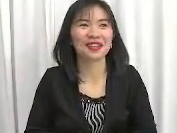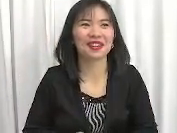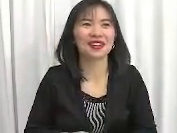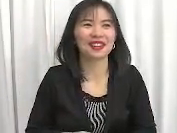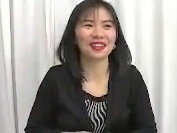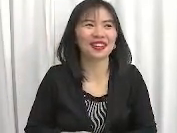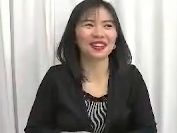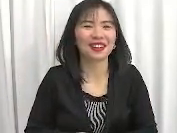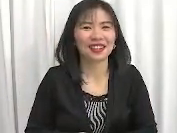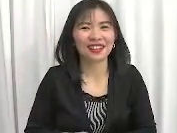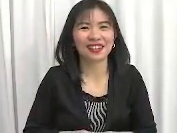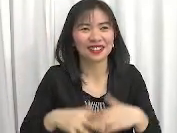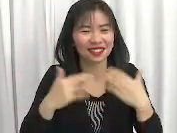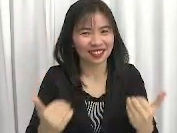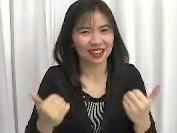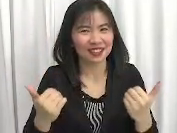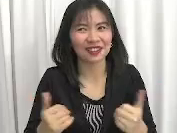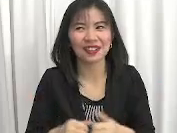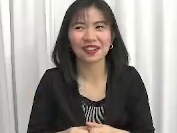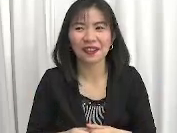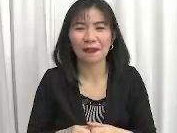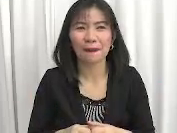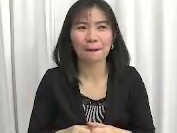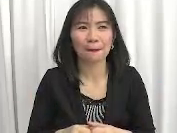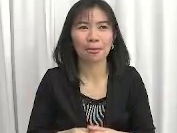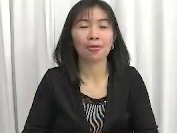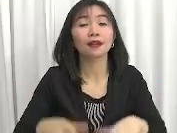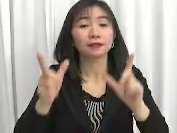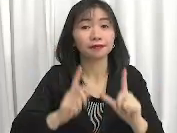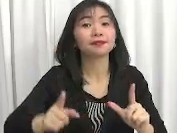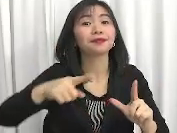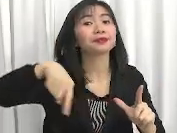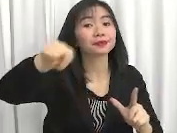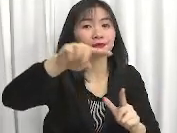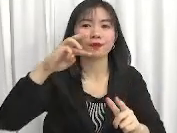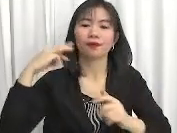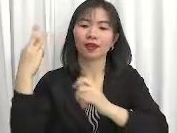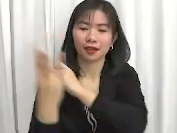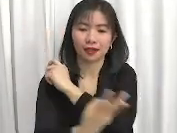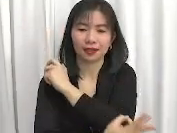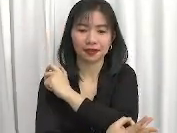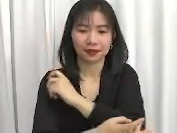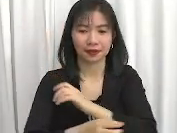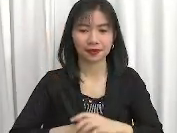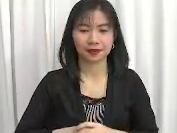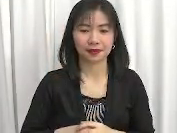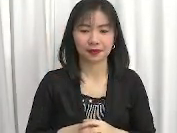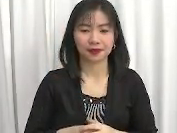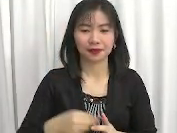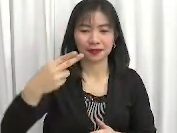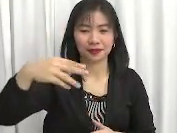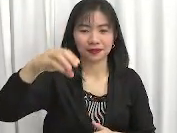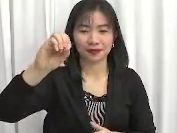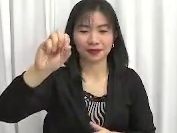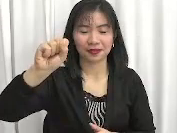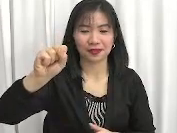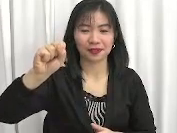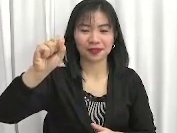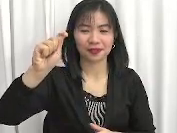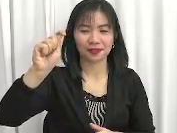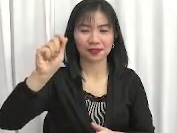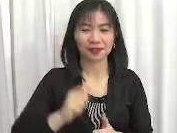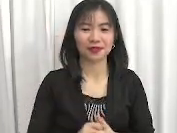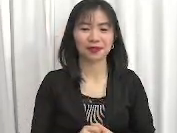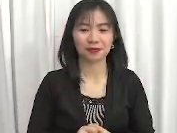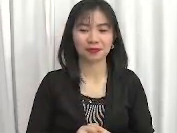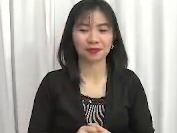so, mga kapatid, ay ating i-welcome ang mga host dito sa programang ito. Kaya